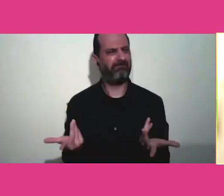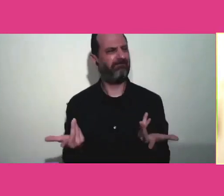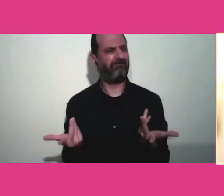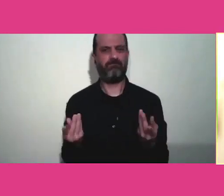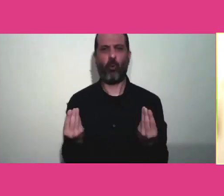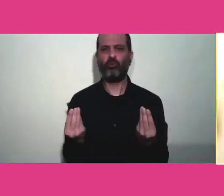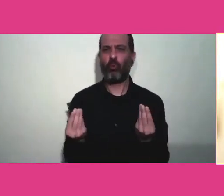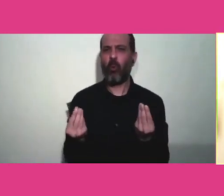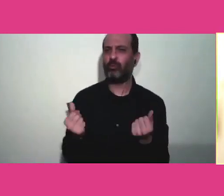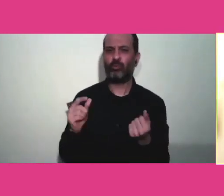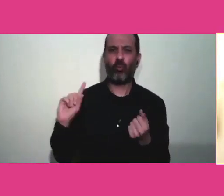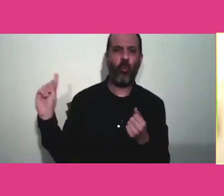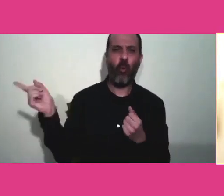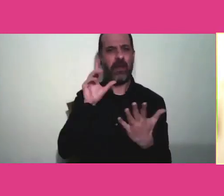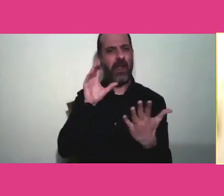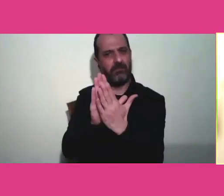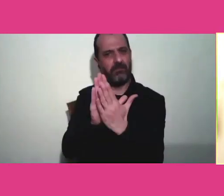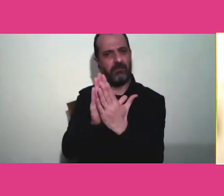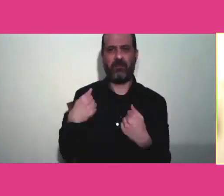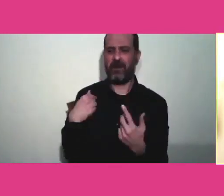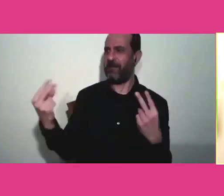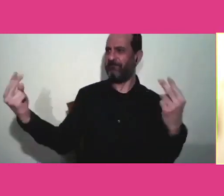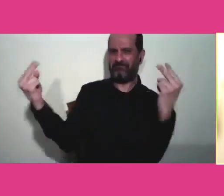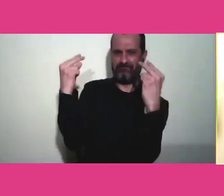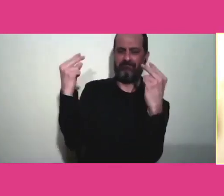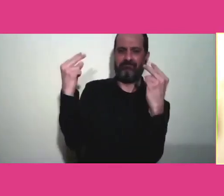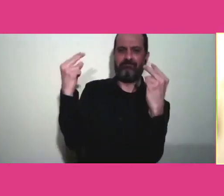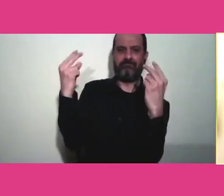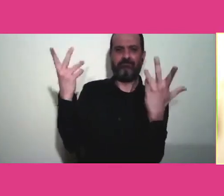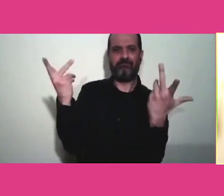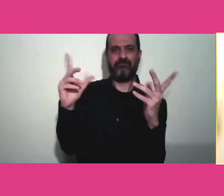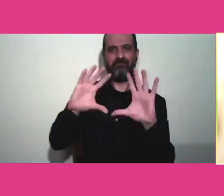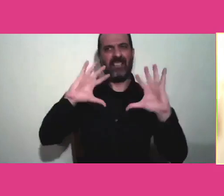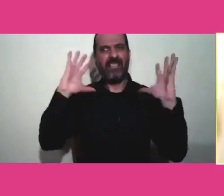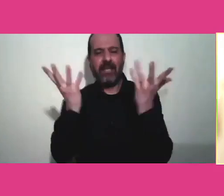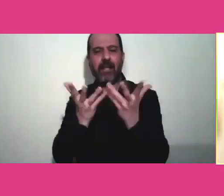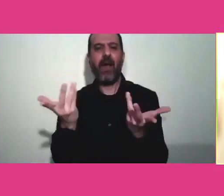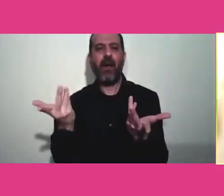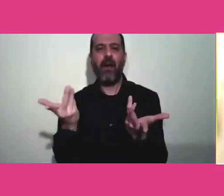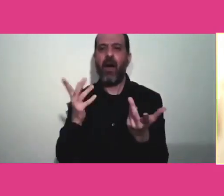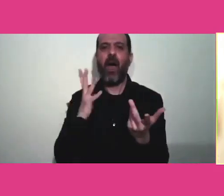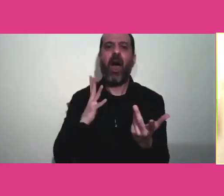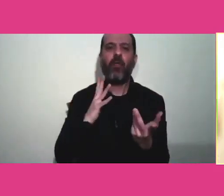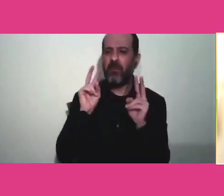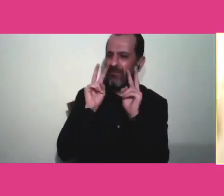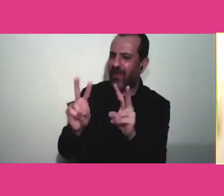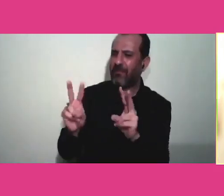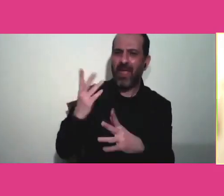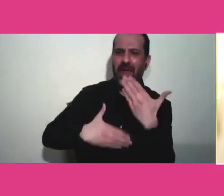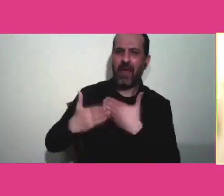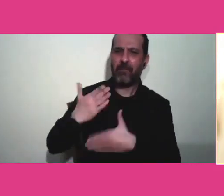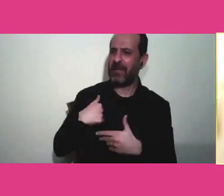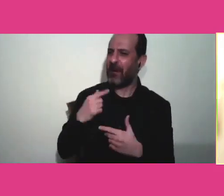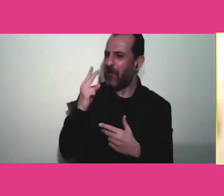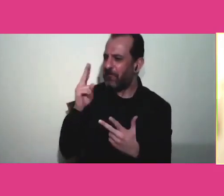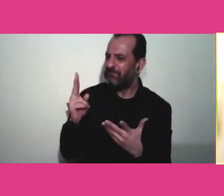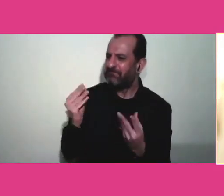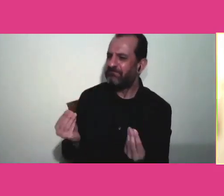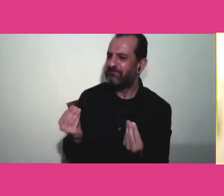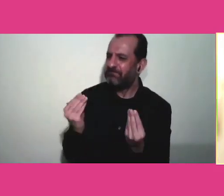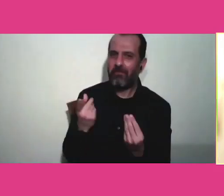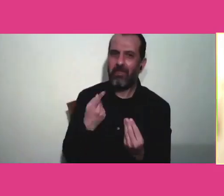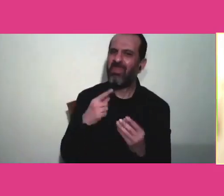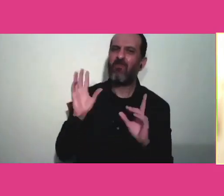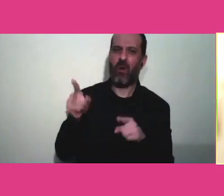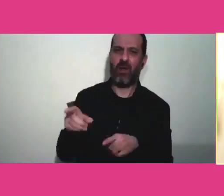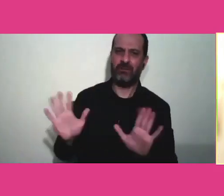που με αντιμετωπίζουν οι γύρω μου και το πώς αντιμετωπίζει γενικά ο κόσμος την αναπηρία, κάπως δεν μου κόλλαγε, κάτι δεν μου άρεσε.